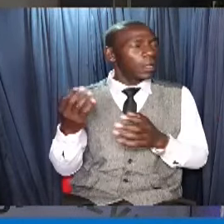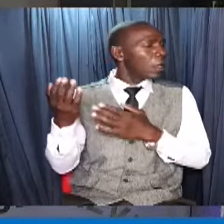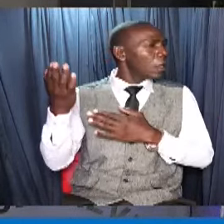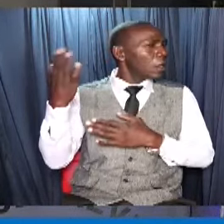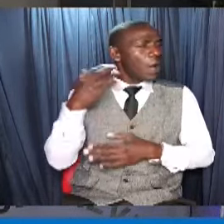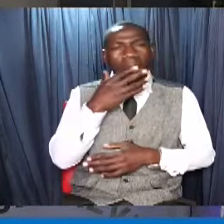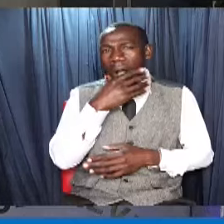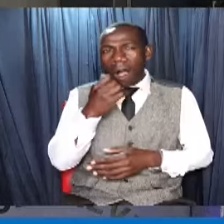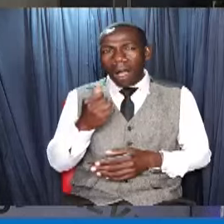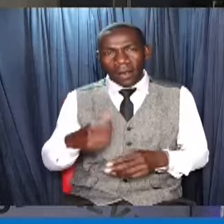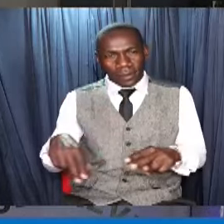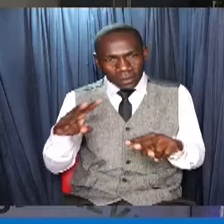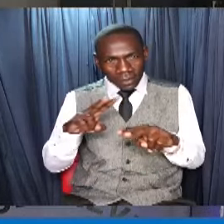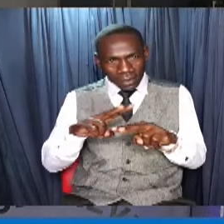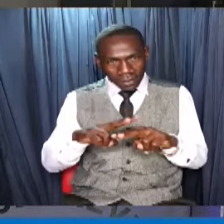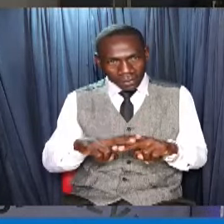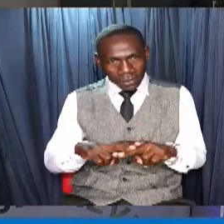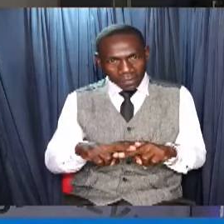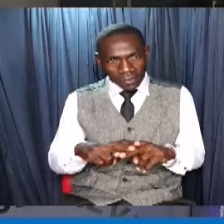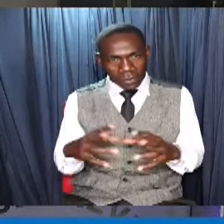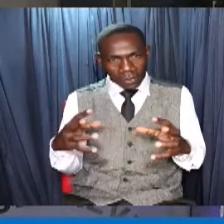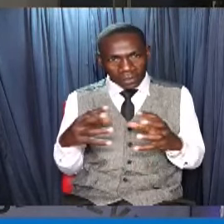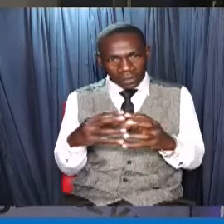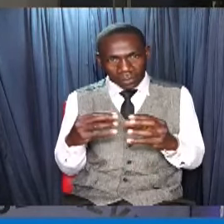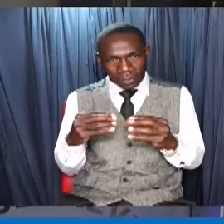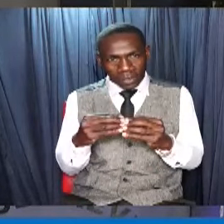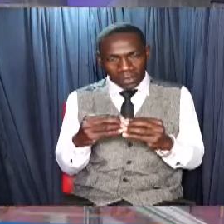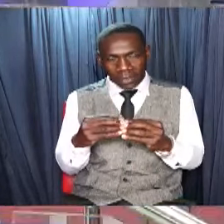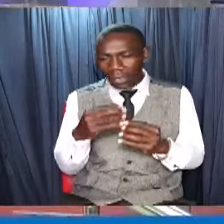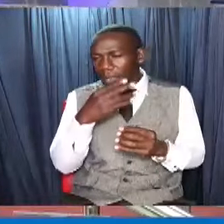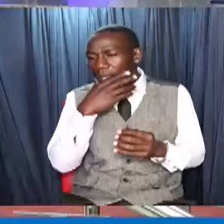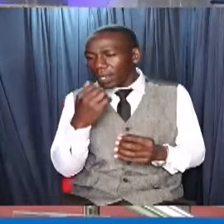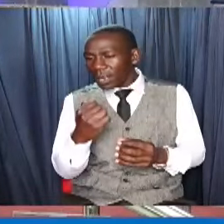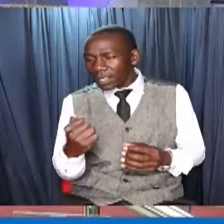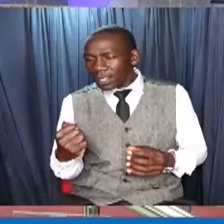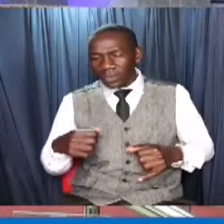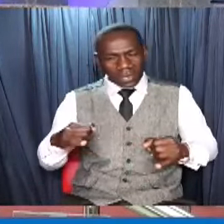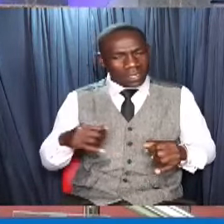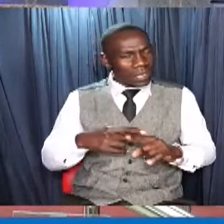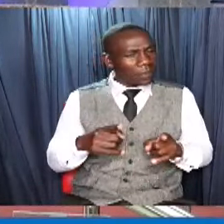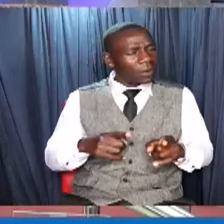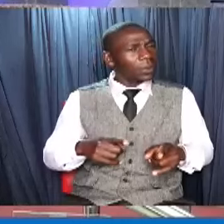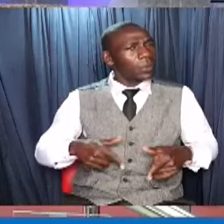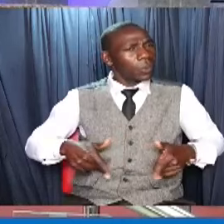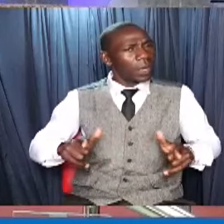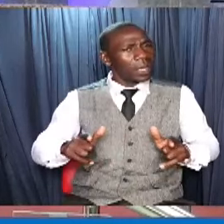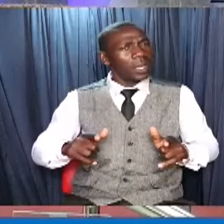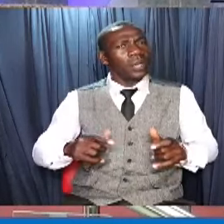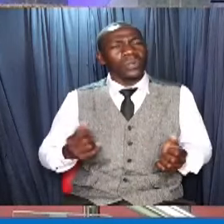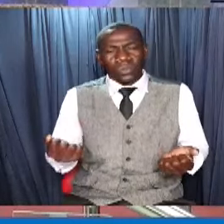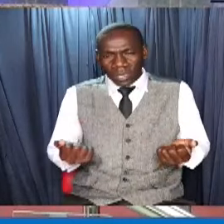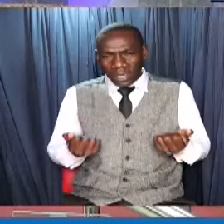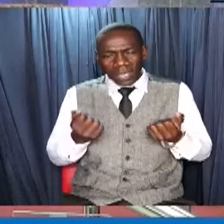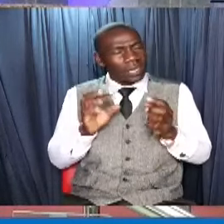walikuwa wanaenda njama. By then the elders used to go for a meeting. Mujukuu huyu ambaye tumejaribu kila njia tujuawe na ponya mtu. This grandchild that